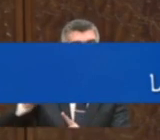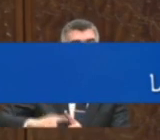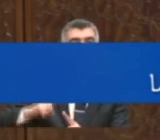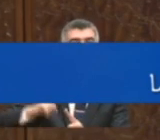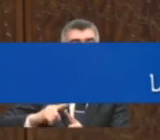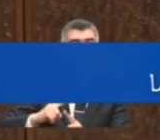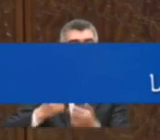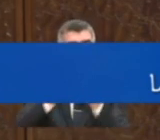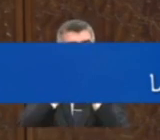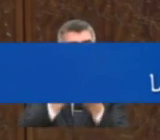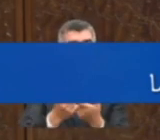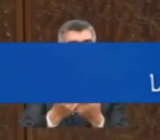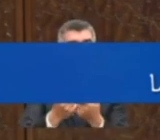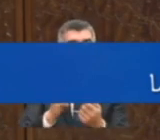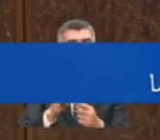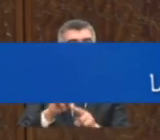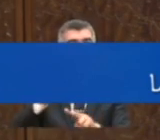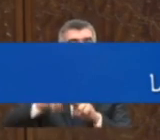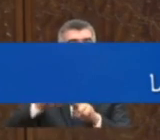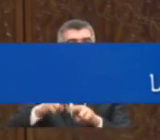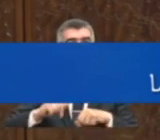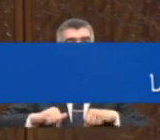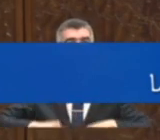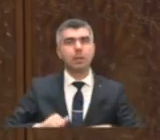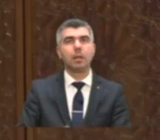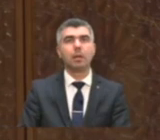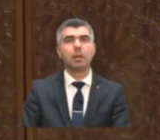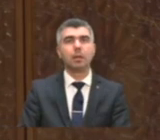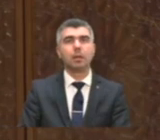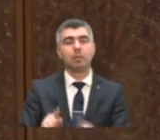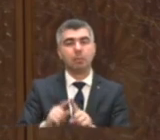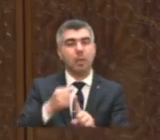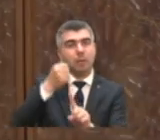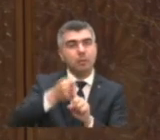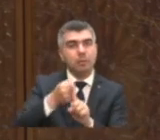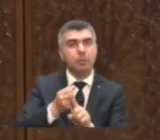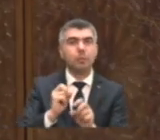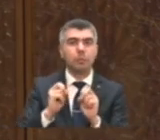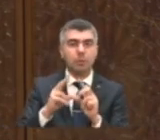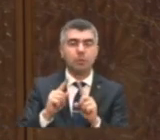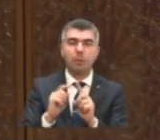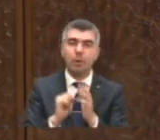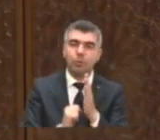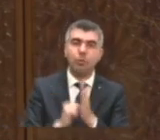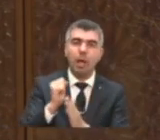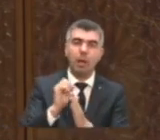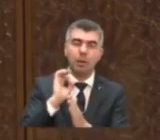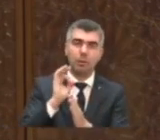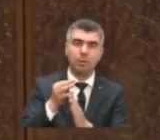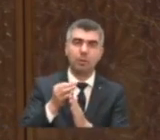طرف جميع اطرن ديال الوزاره وثقوا بيا كيديروا المجهودات التامه ديالهم باش ينجحوا هذه المرحله